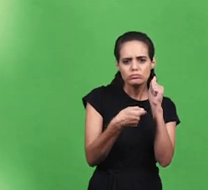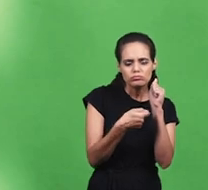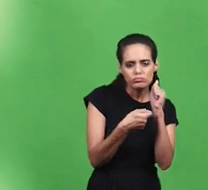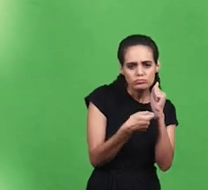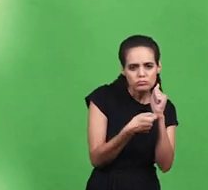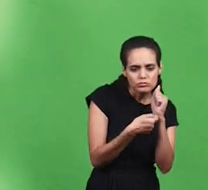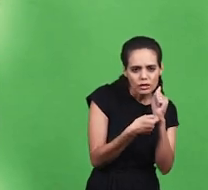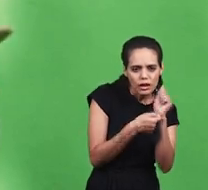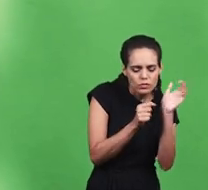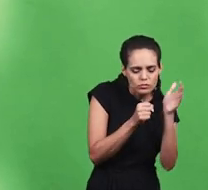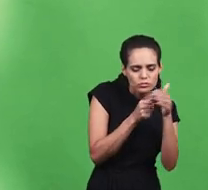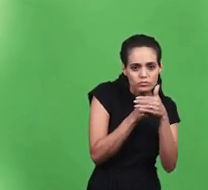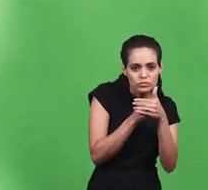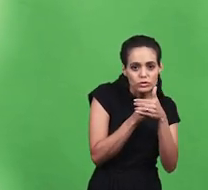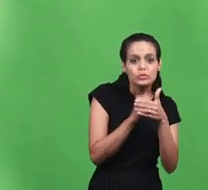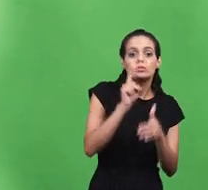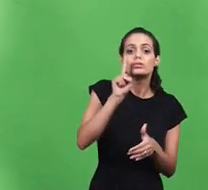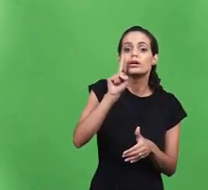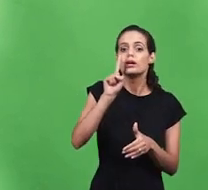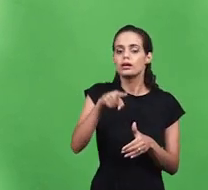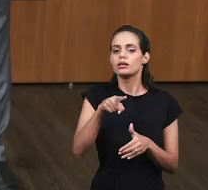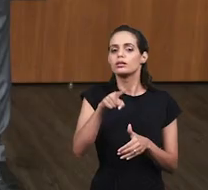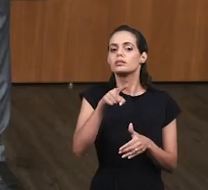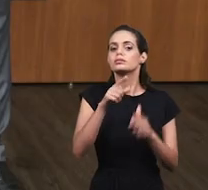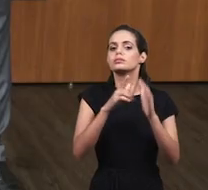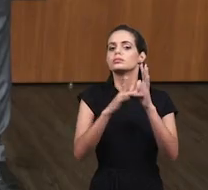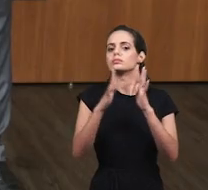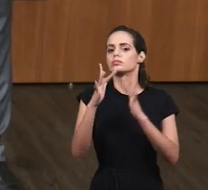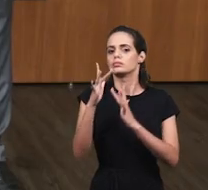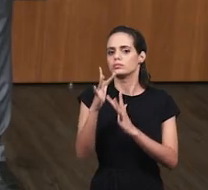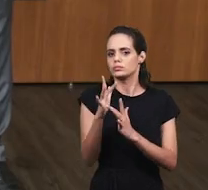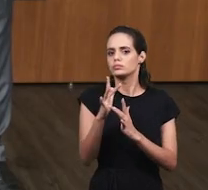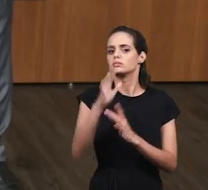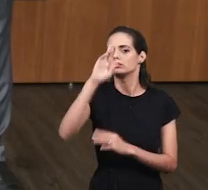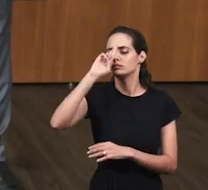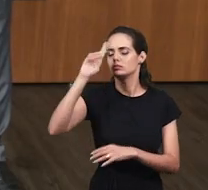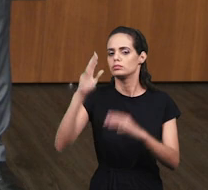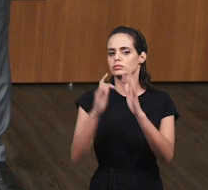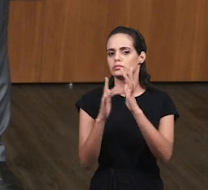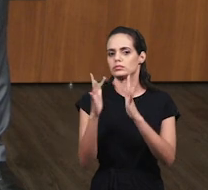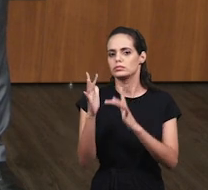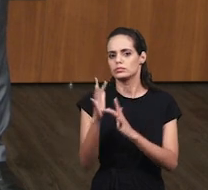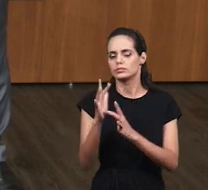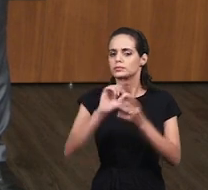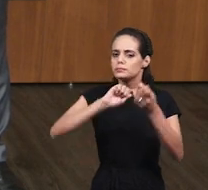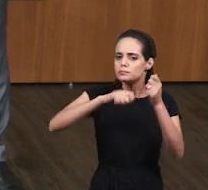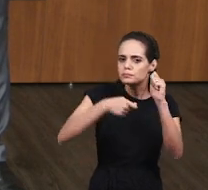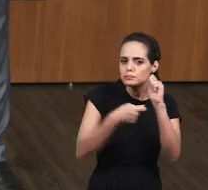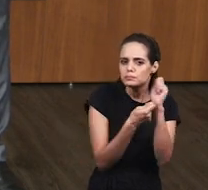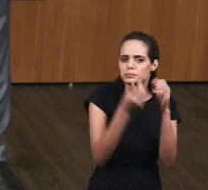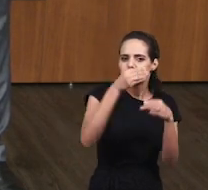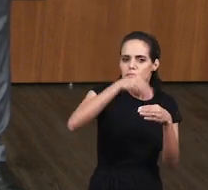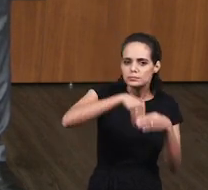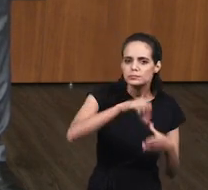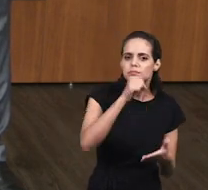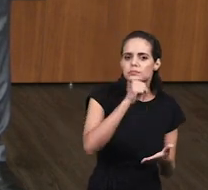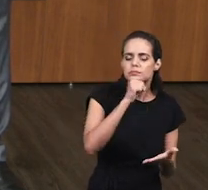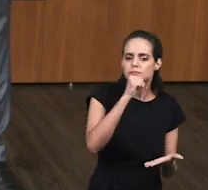était occulté est le Seigneur Jésus. Ce mystère, elle est présent dans l'Ancien